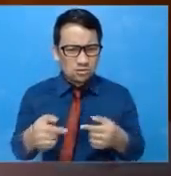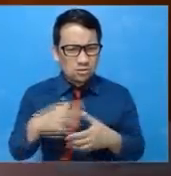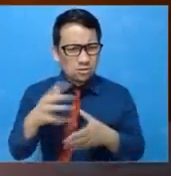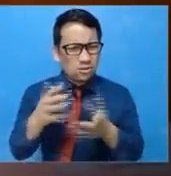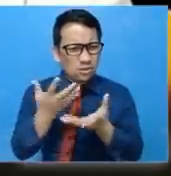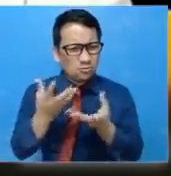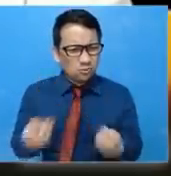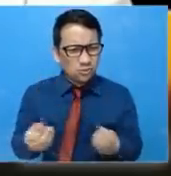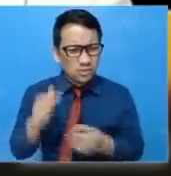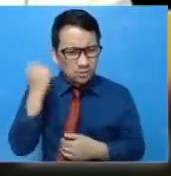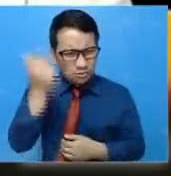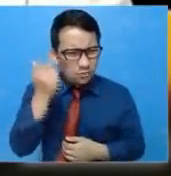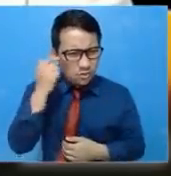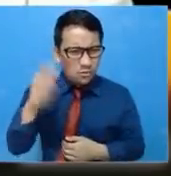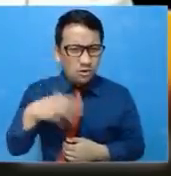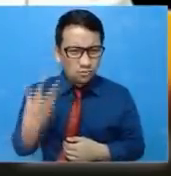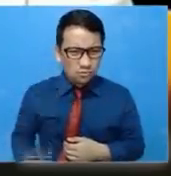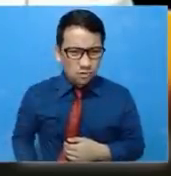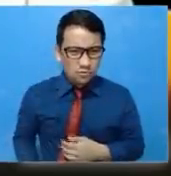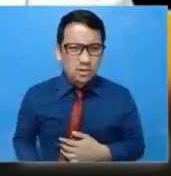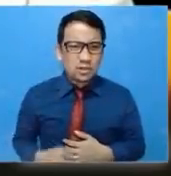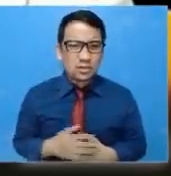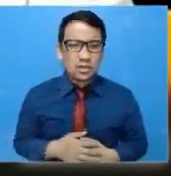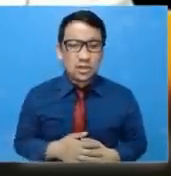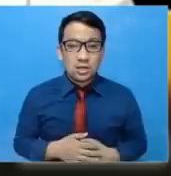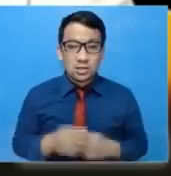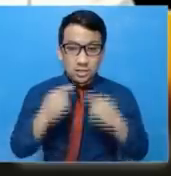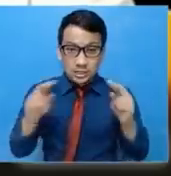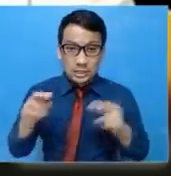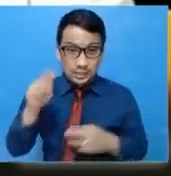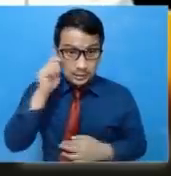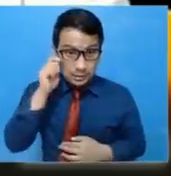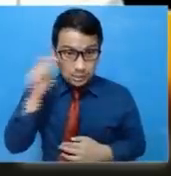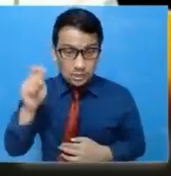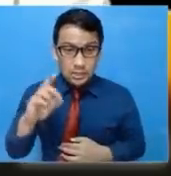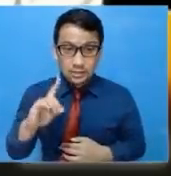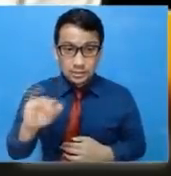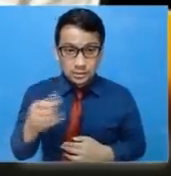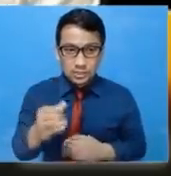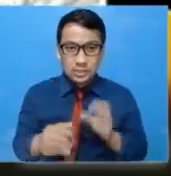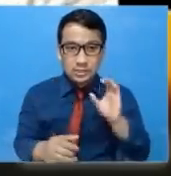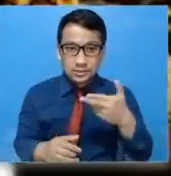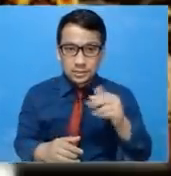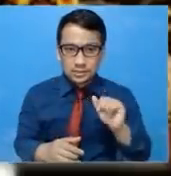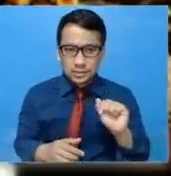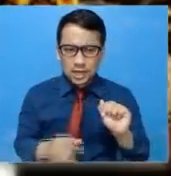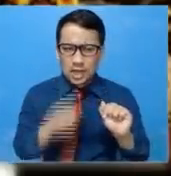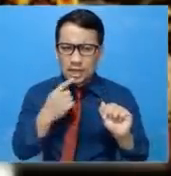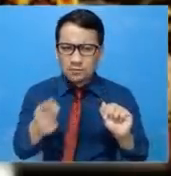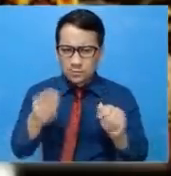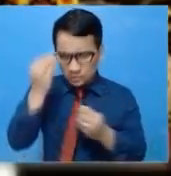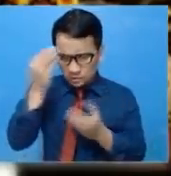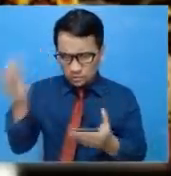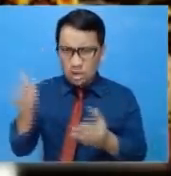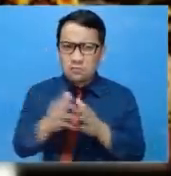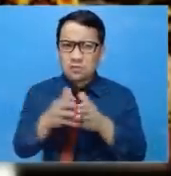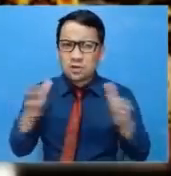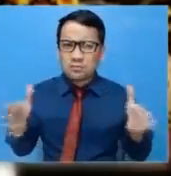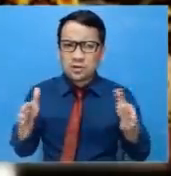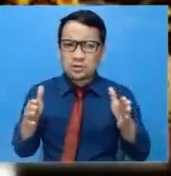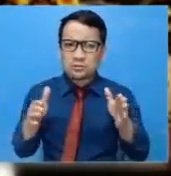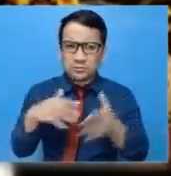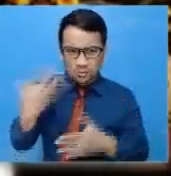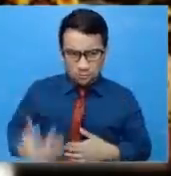siyang Pangulo. Sa programang Ted Filon at TJ Chacha sa Radyo 5, sinabi ni Pacquiao na mas malaking problema ang korupsyon